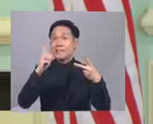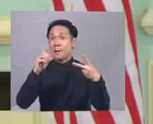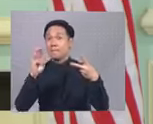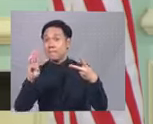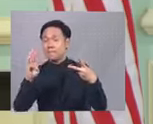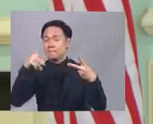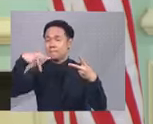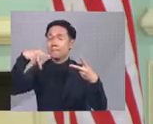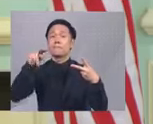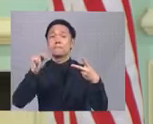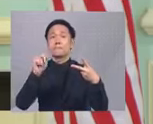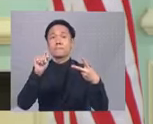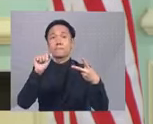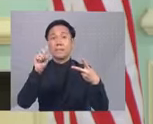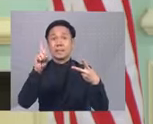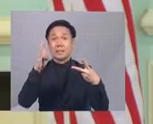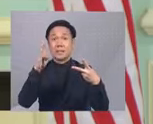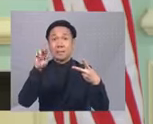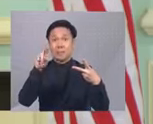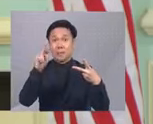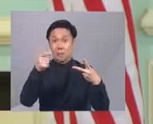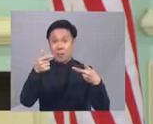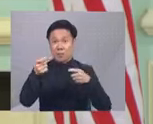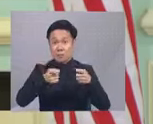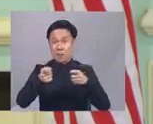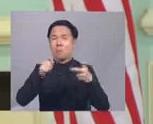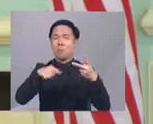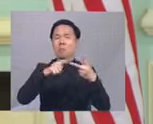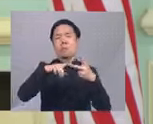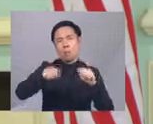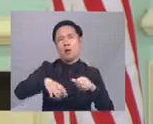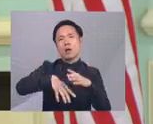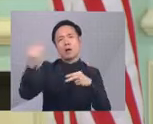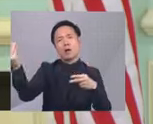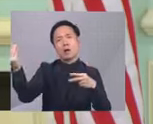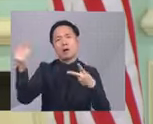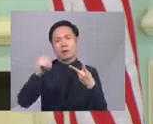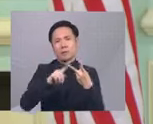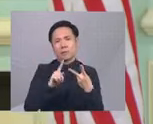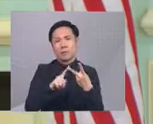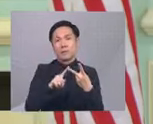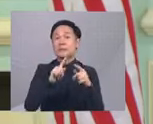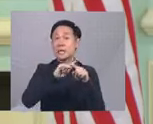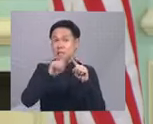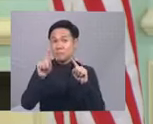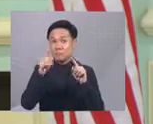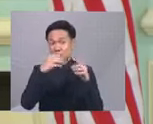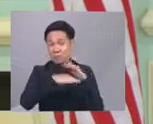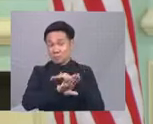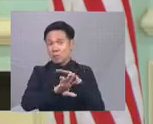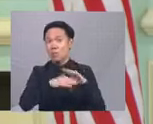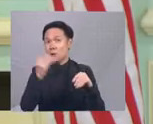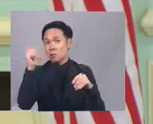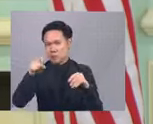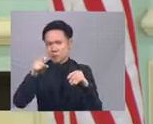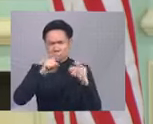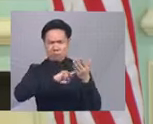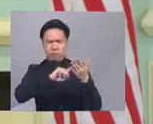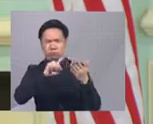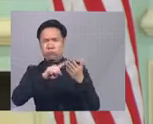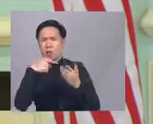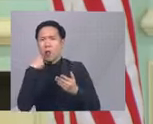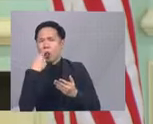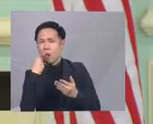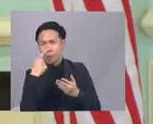tetapi mereka diperiksa. Walaupun saringan wajib kepada semua yang berada di dalam kawasan